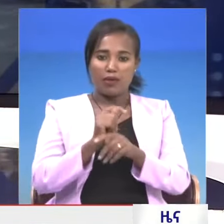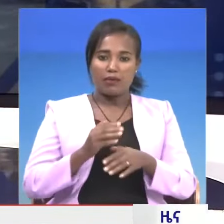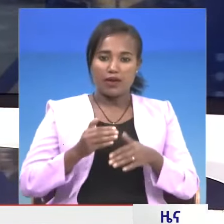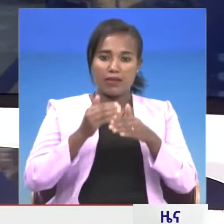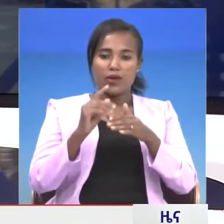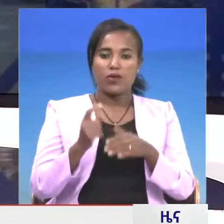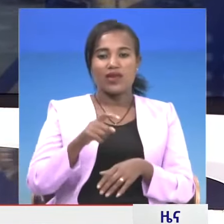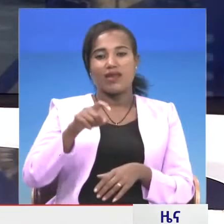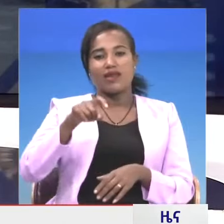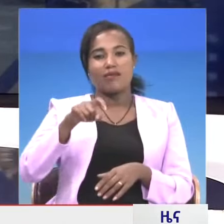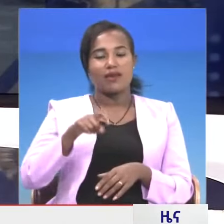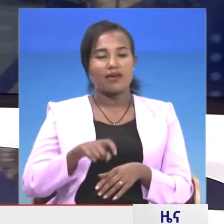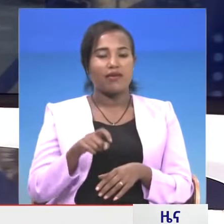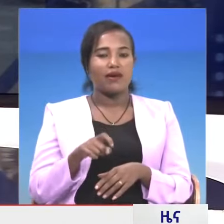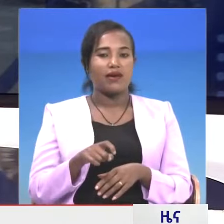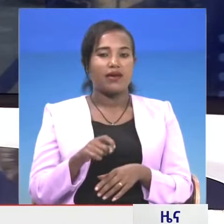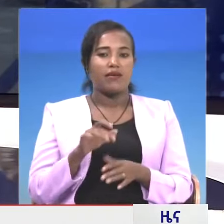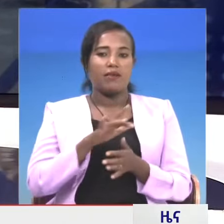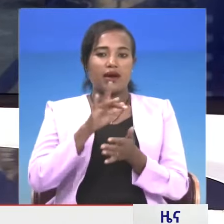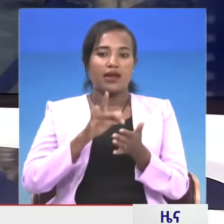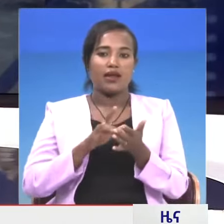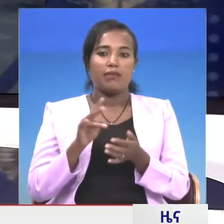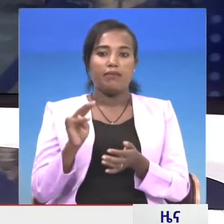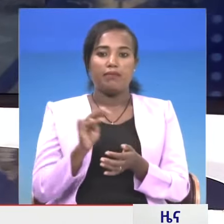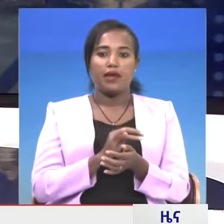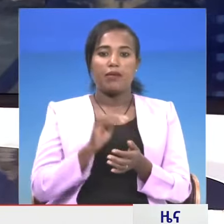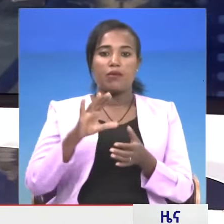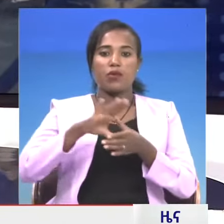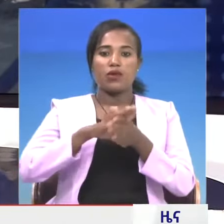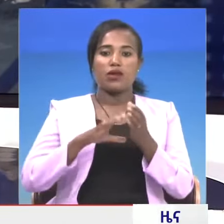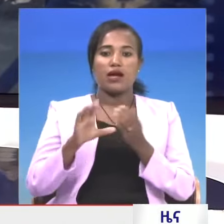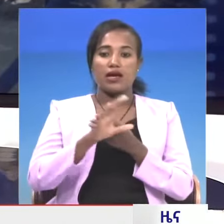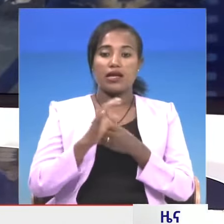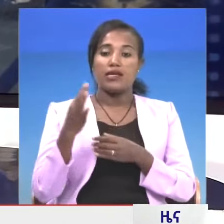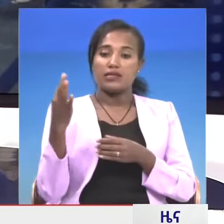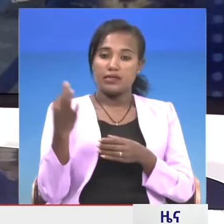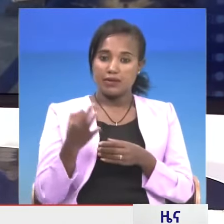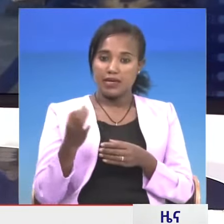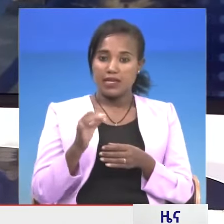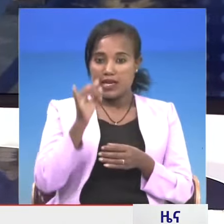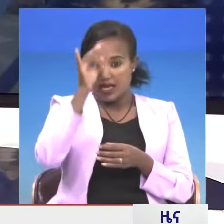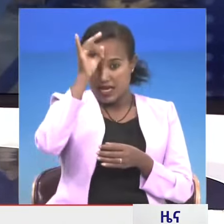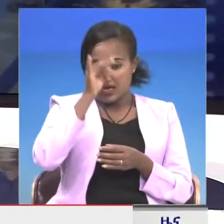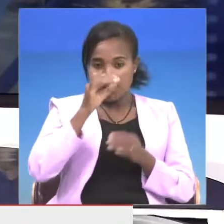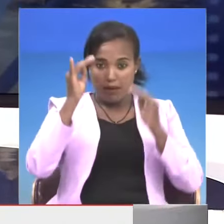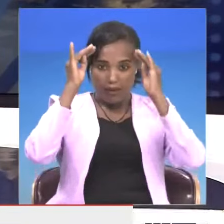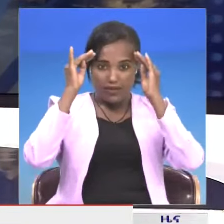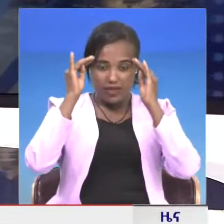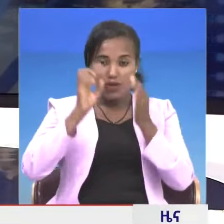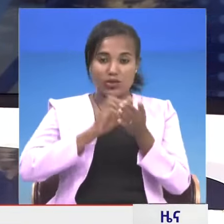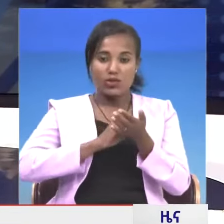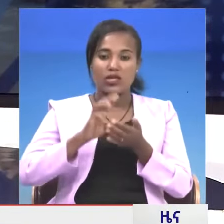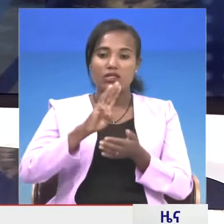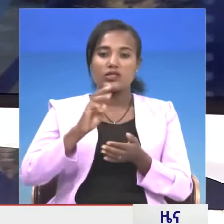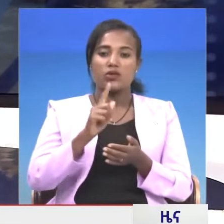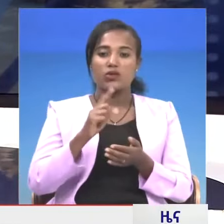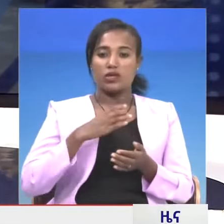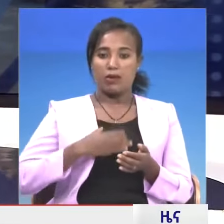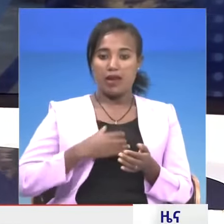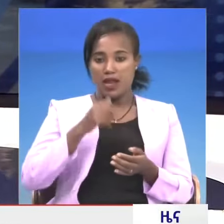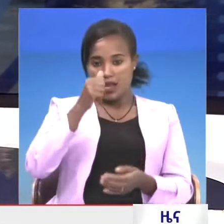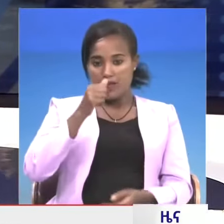በመገንባት ሊሆን እንደሚገባ የማዕከላዊና ምዕራብ ጎንደር ሀገረ ስብከት ሊቀ ጳጳስና የቅዱስ ሲኖዶስ አባል ብፁዕ አቡነ ዮሐንስ